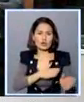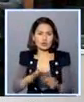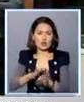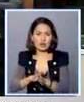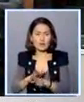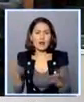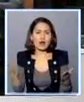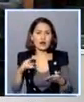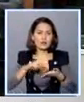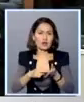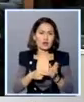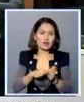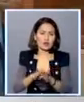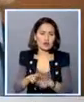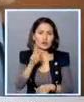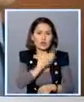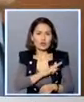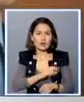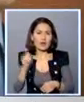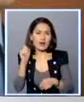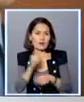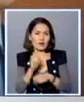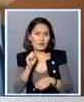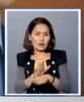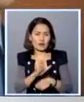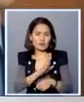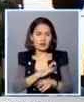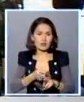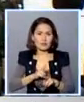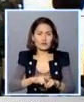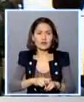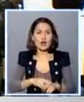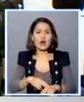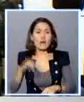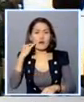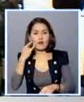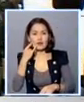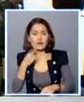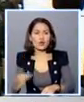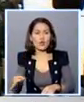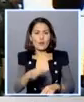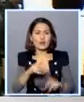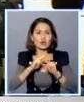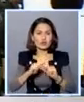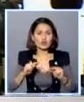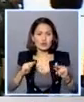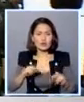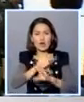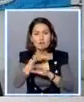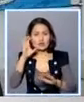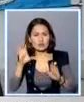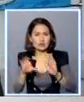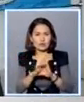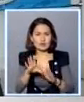жасап, бұл жолда қандай шараларды жүзеге асыру қажеттігін нақты атап көрсетті. Бұл орайда керек өлік ұстаздар да бүгінгі жолдауға зор ықыласпен